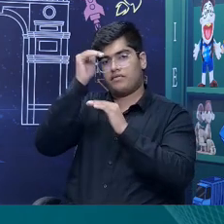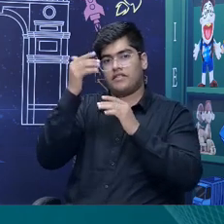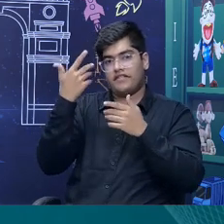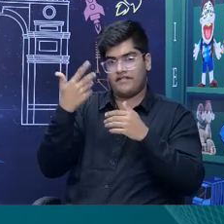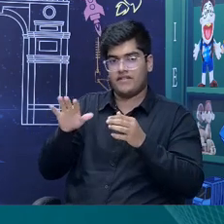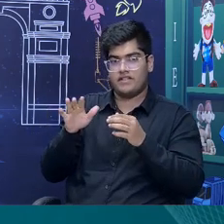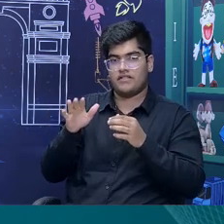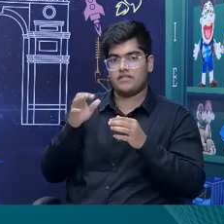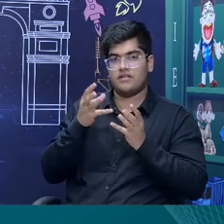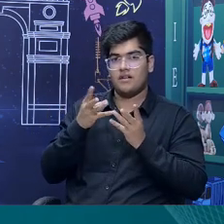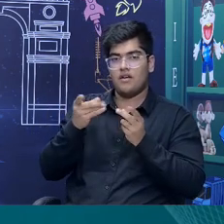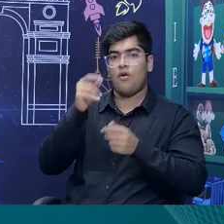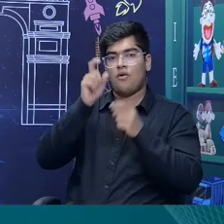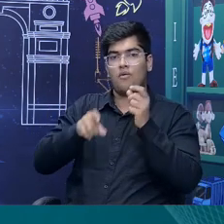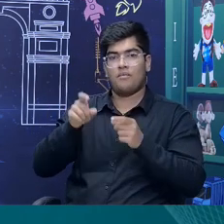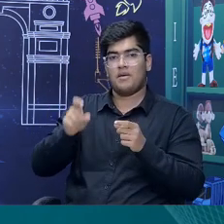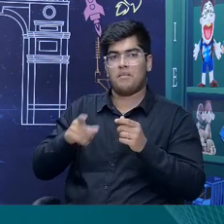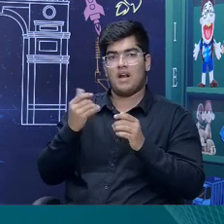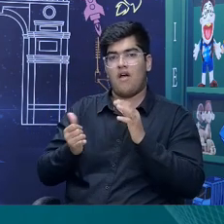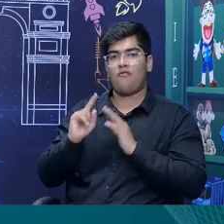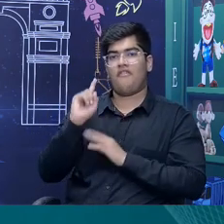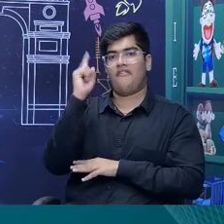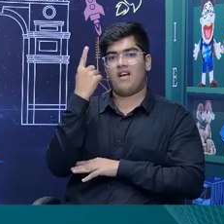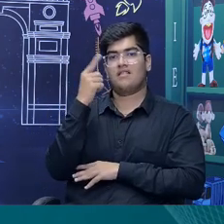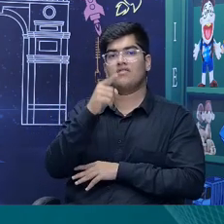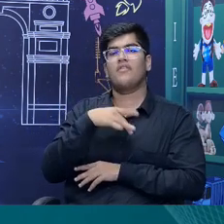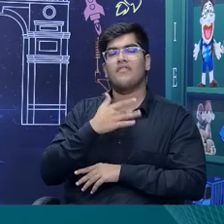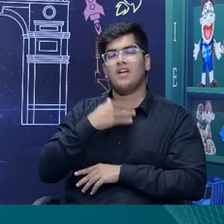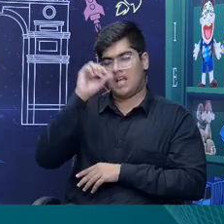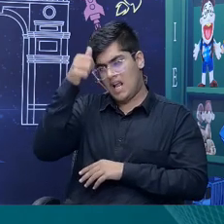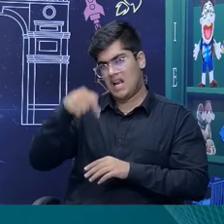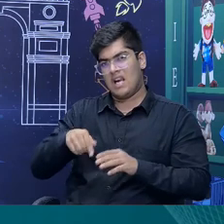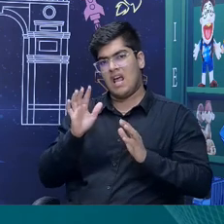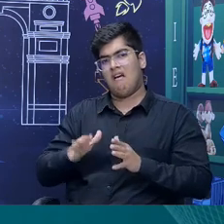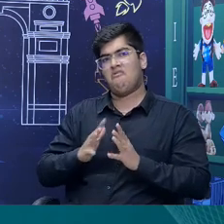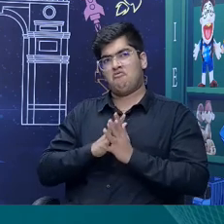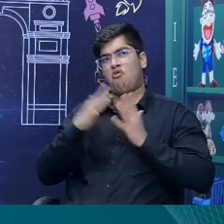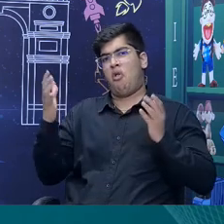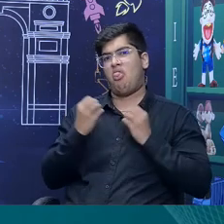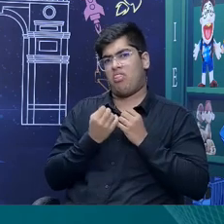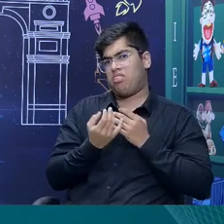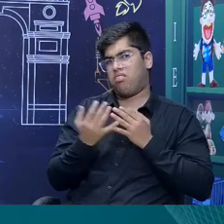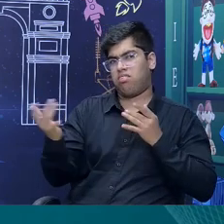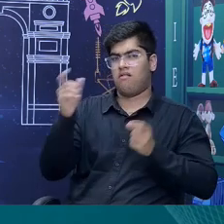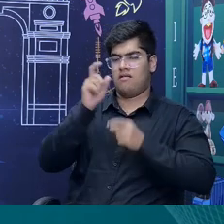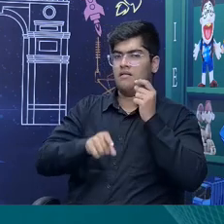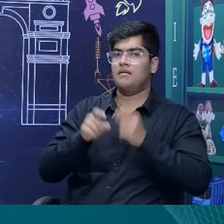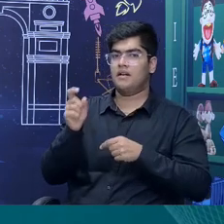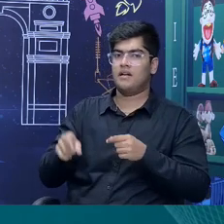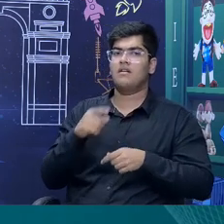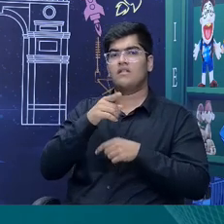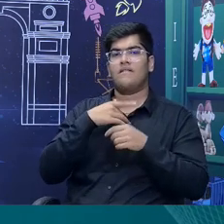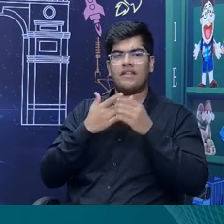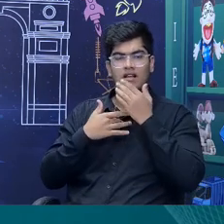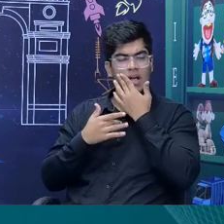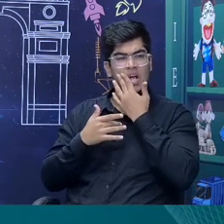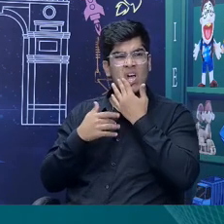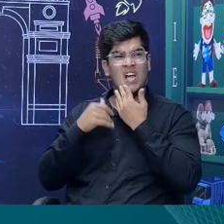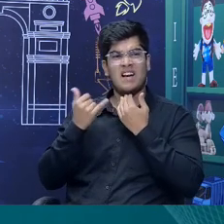छोड़ दिया है तो अगर हम देखें इतनी पापुलेशन है इतना बड़ा देश है हमारा तो और हमारा अगर देश हम देखें तो भैया